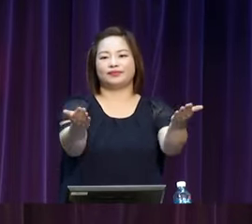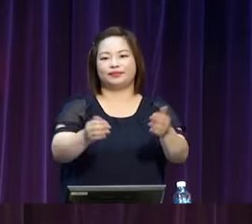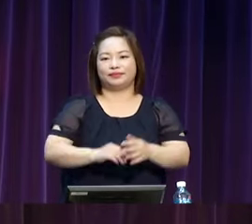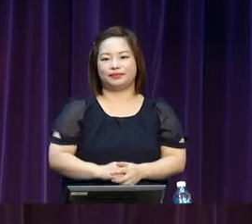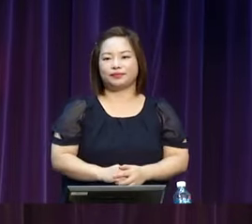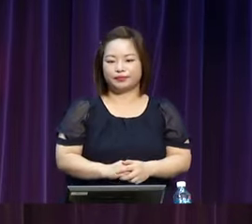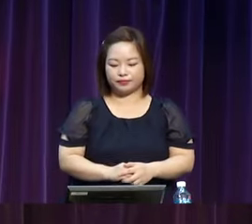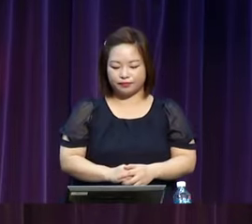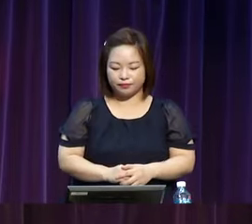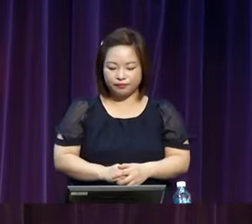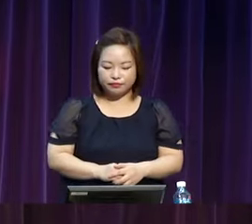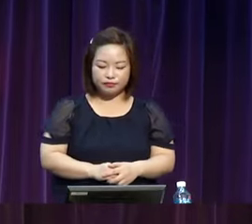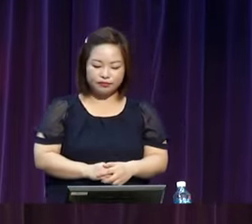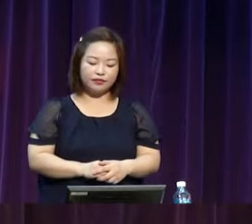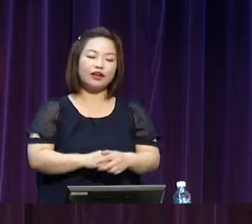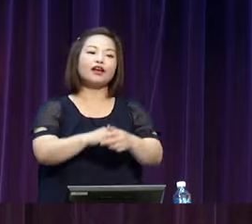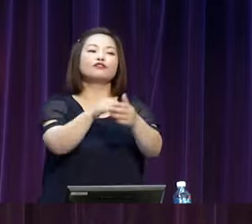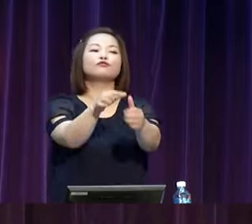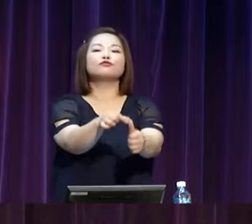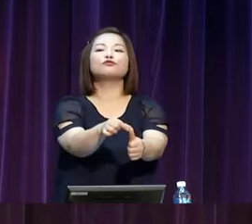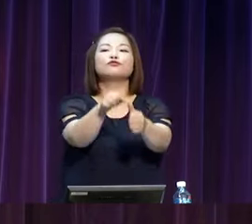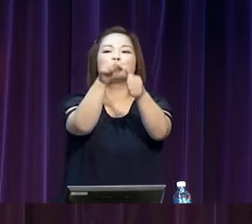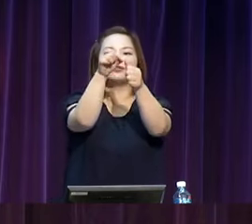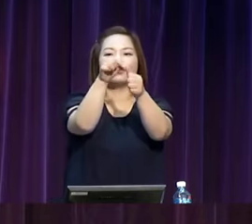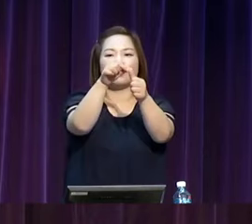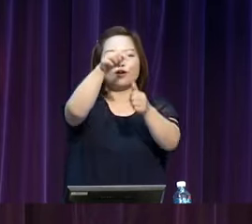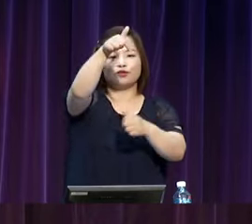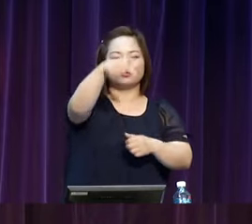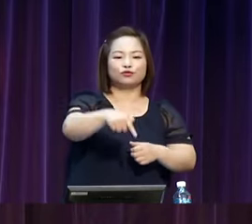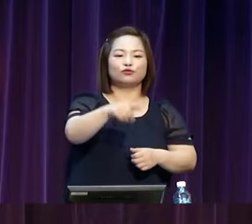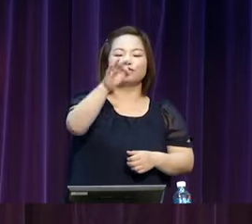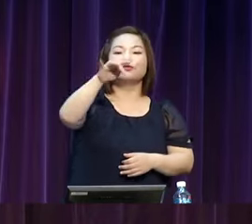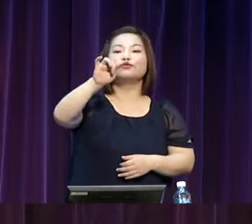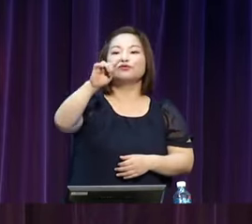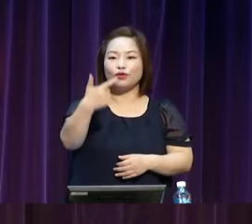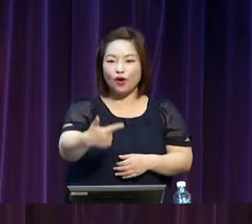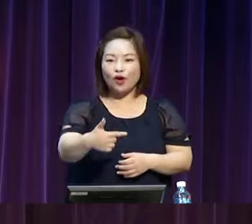우리가 구원에 대해서 먼저 좀 생각을 해보겠습니다.